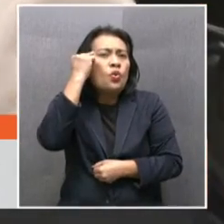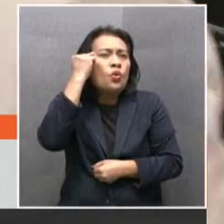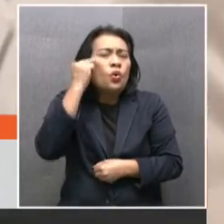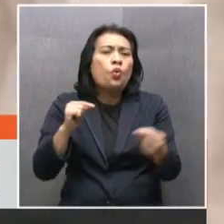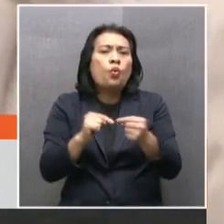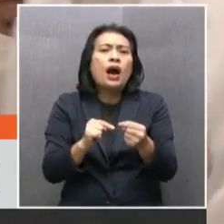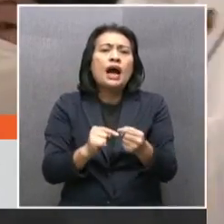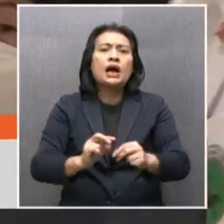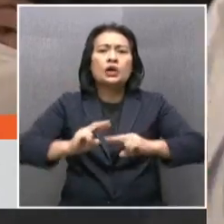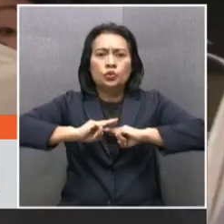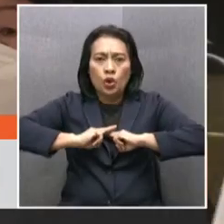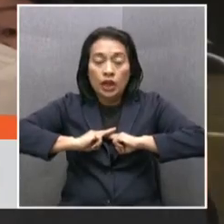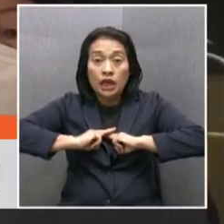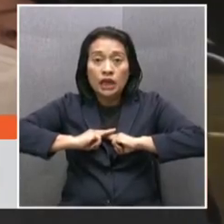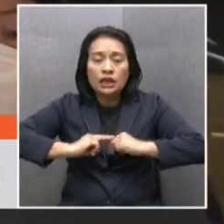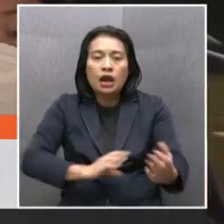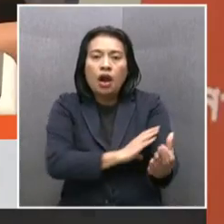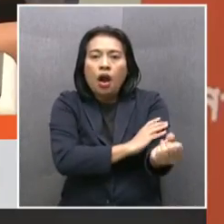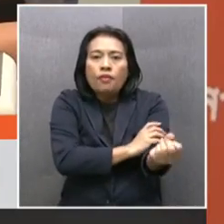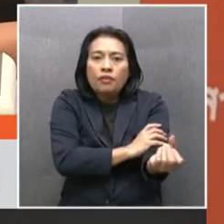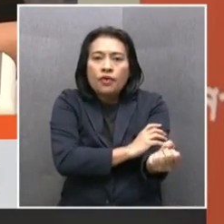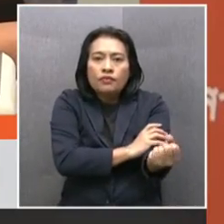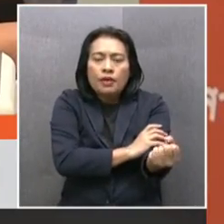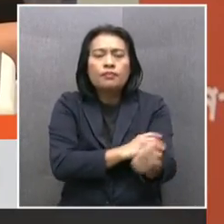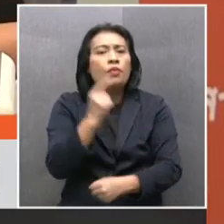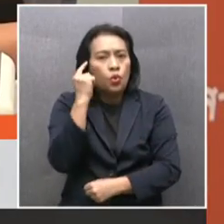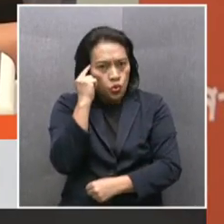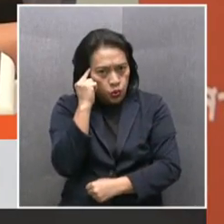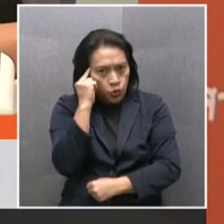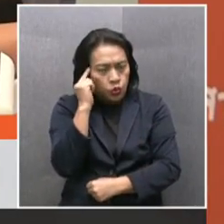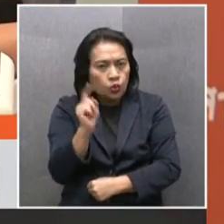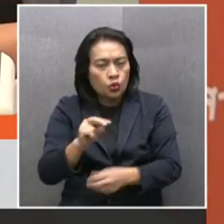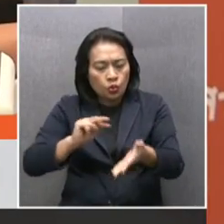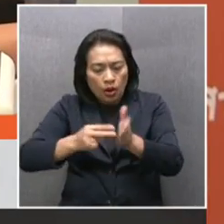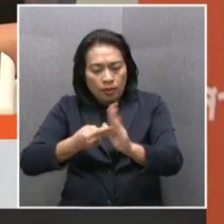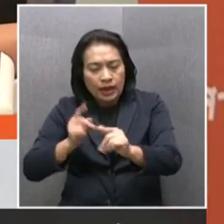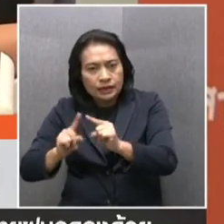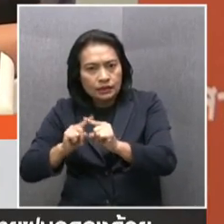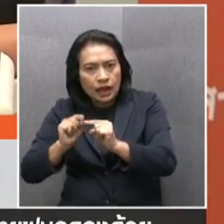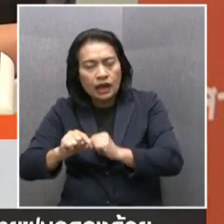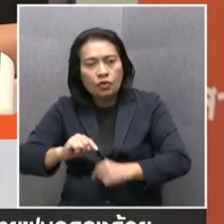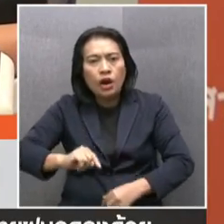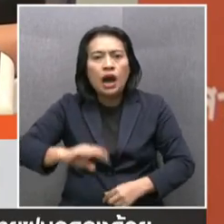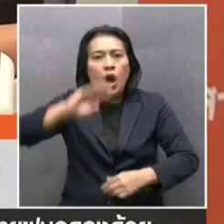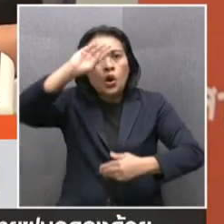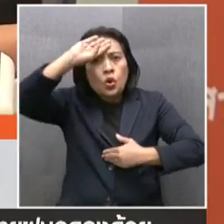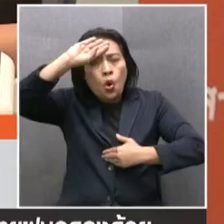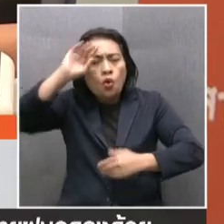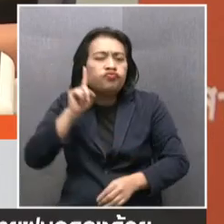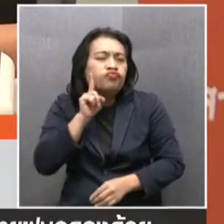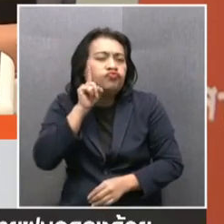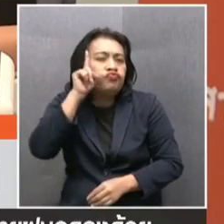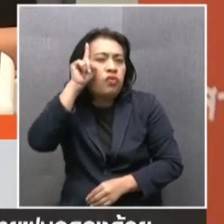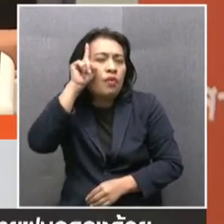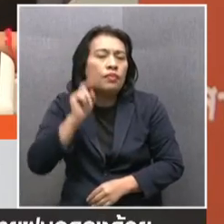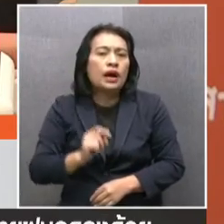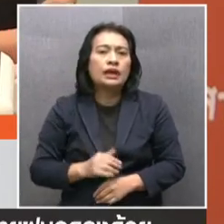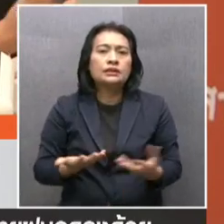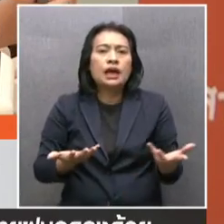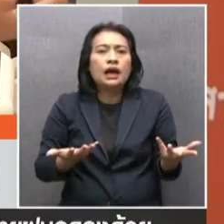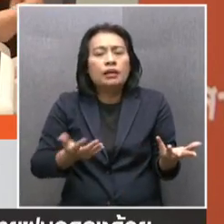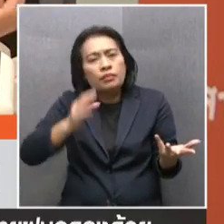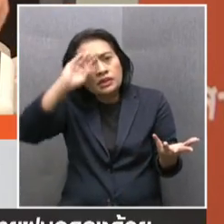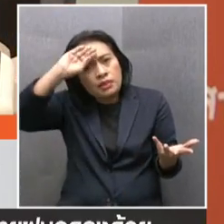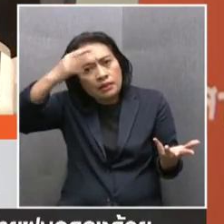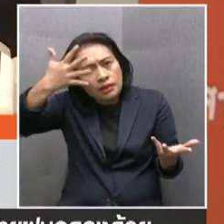นเองสามารถแปลผลความดันโลหิตได้ค่ะเพราะว่าโรคความดันโลหิตสูงถึงแม้จะไม่มีอาการนะคะแ